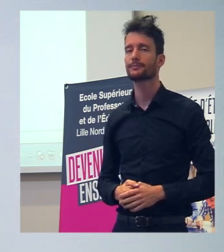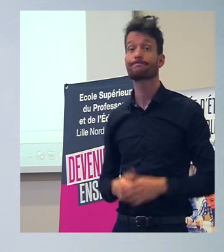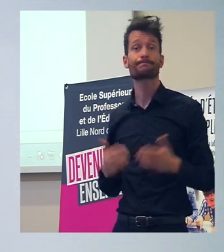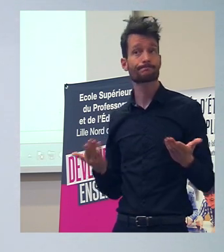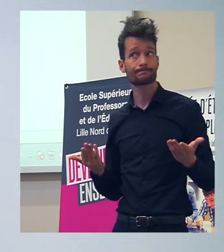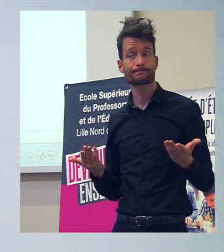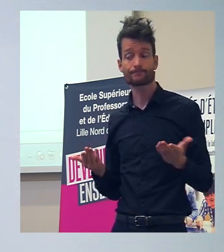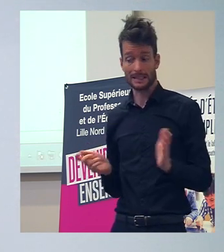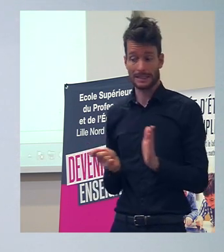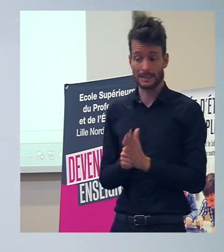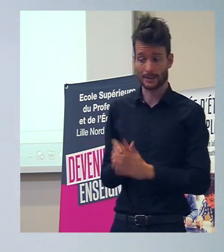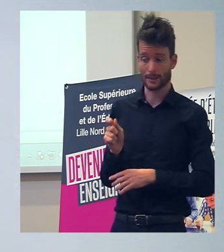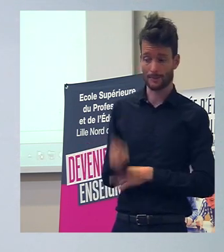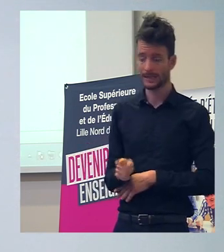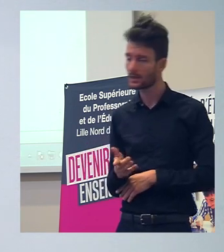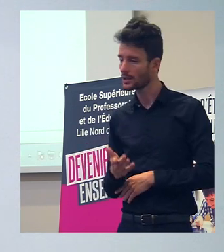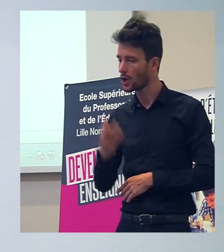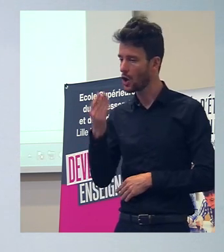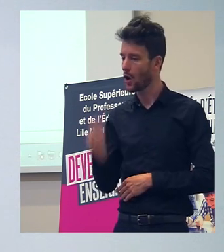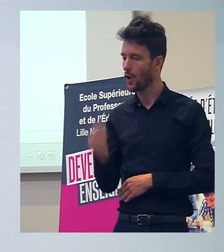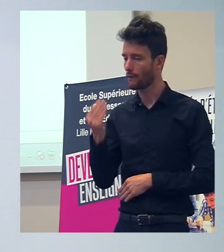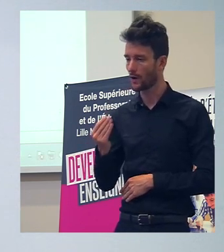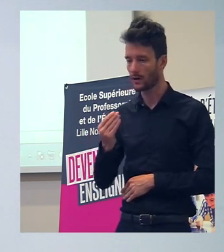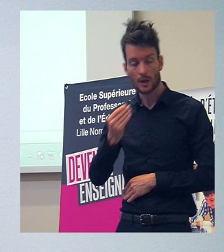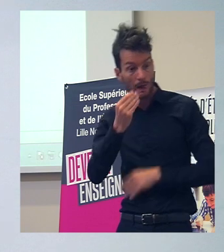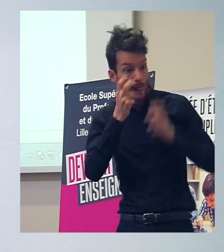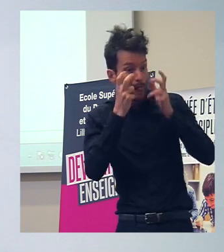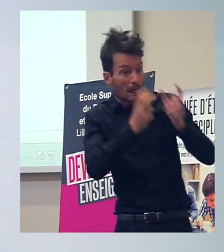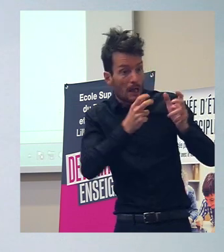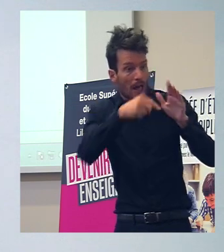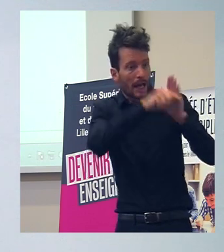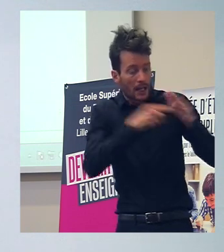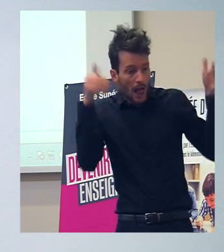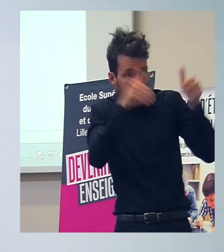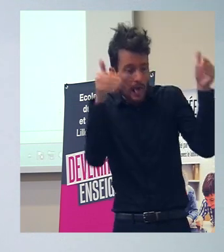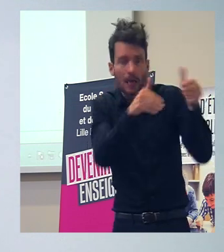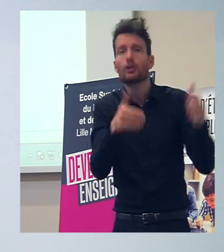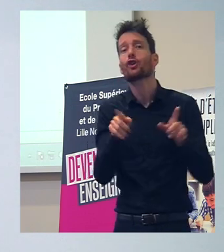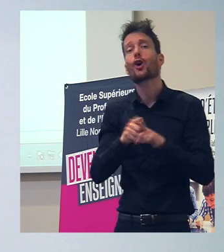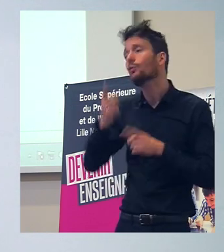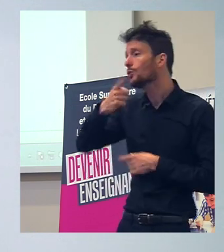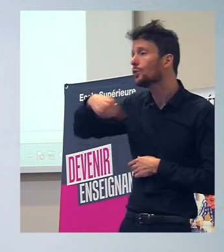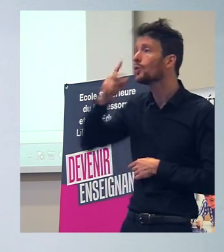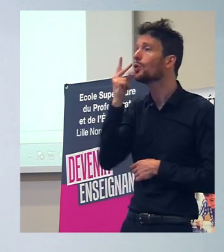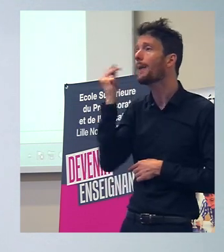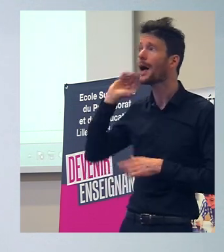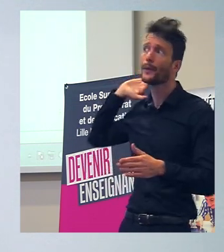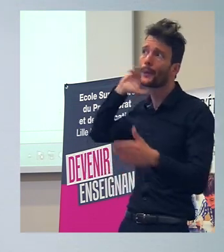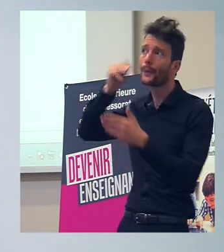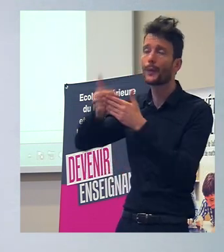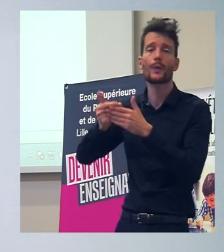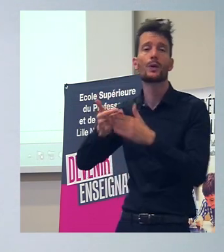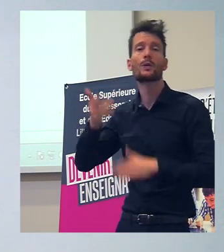ce stade, les enfants ont tendance à sacraliser la règle, comme nous aussi, dans l'histoire de l'humanité, nous sommes